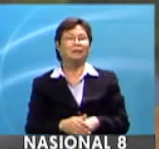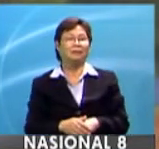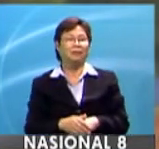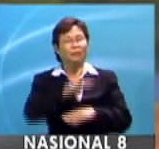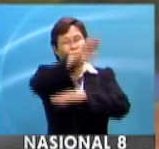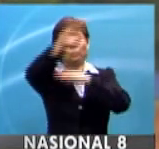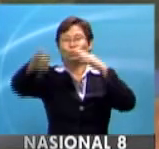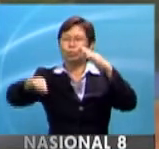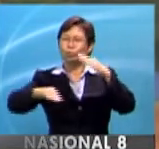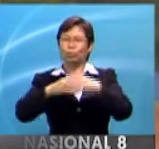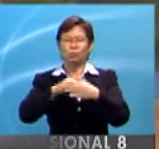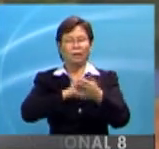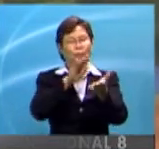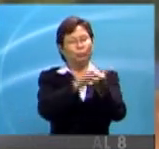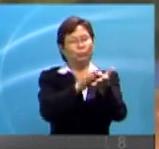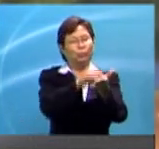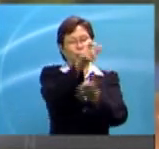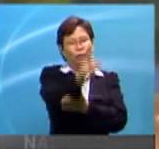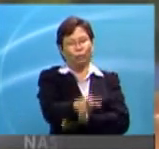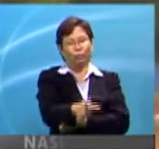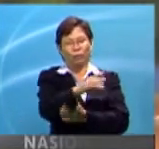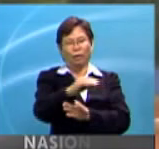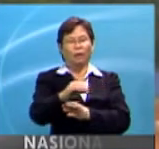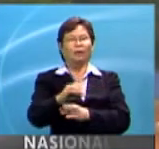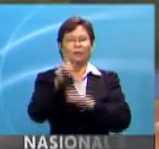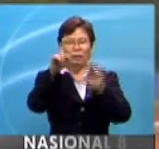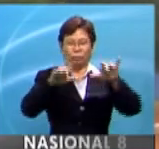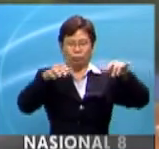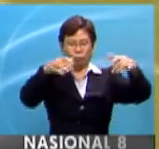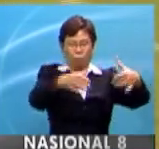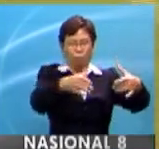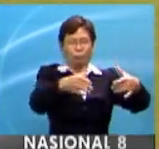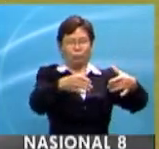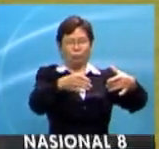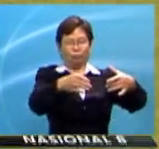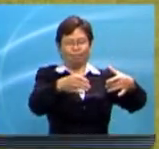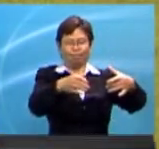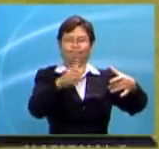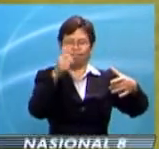Puji individu dan corak sebagai satu pasukan memang